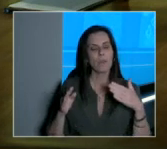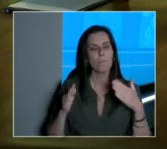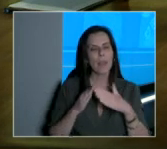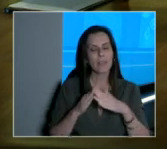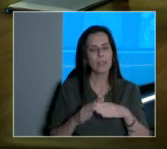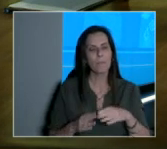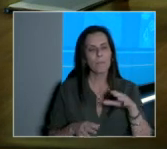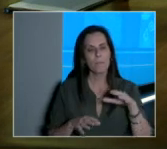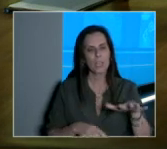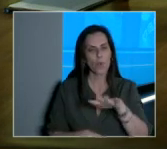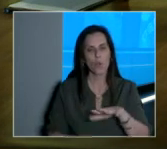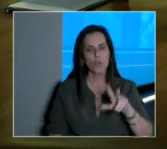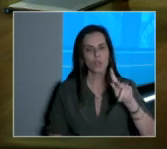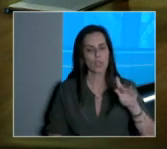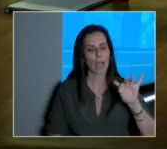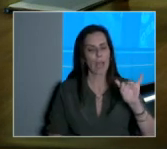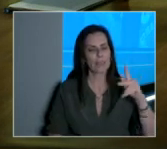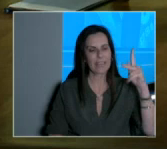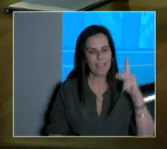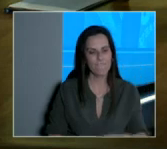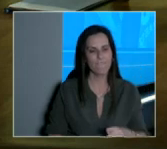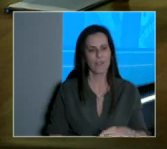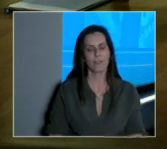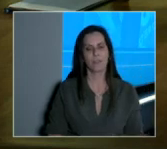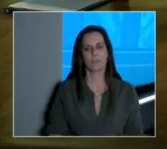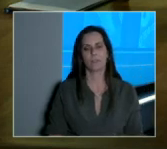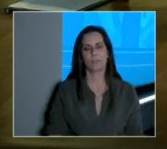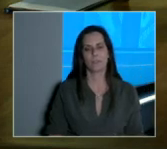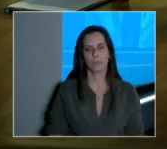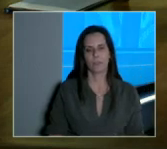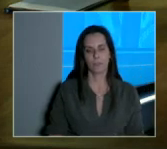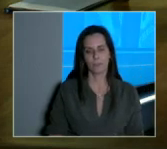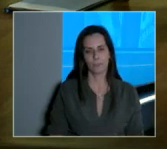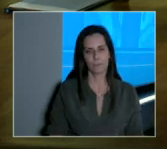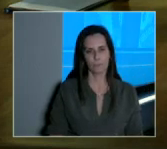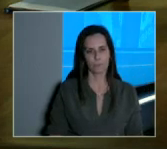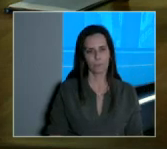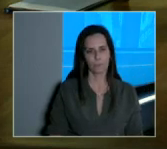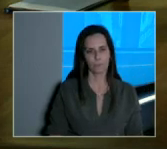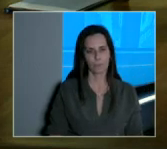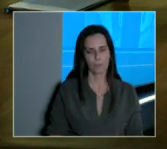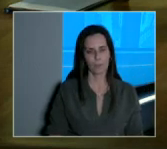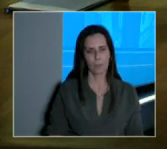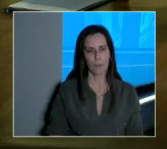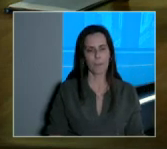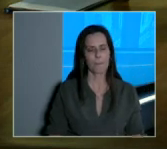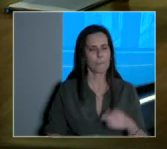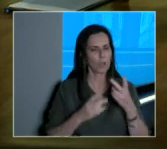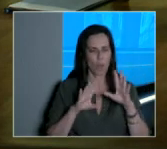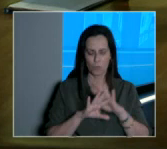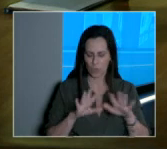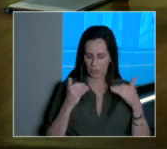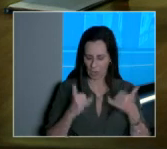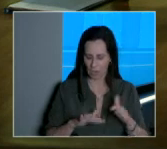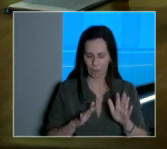אני לא חושב, לא יודע. לא, הוא הצביע בעד, אנחנו היינו פה. הם רק נולדו, אבל אנחנו היינו פה. ראש הממשלה גם התפטר בזה, אבל זה לא משנה בכלל